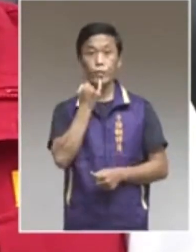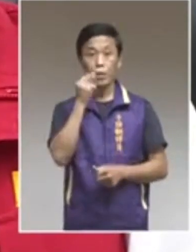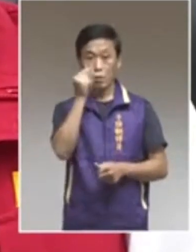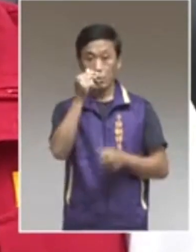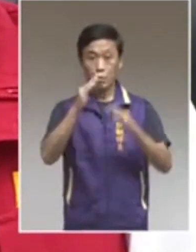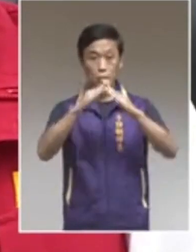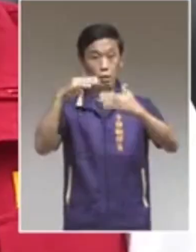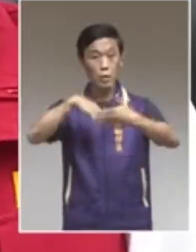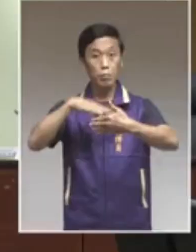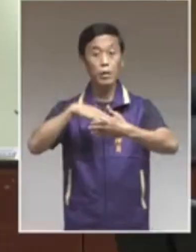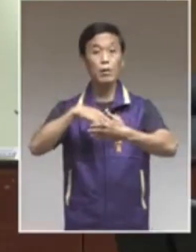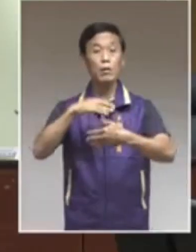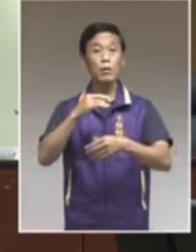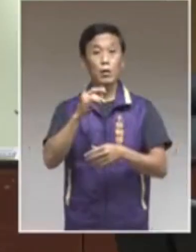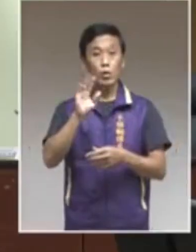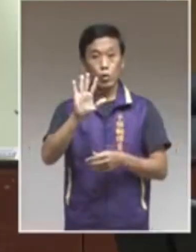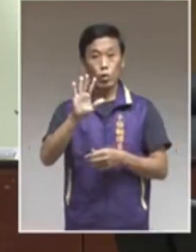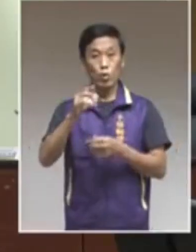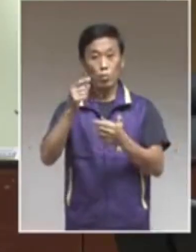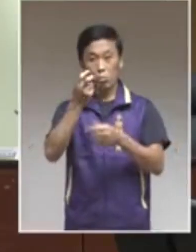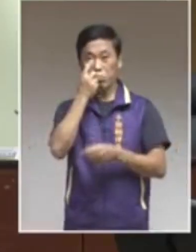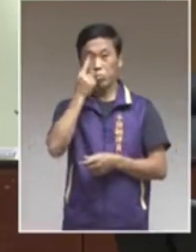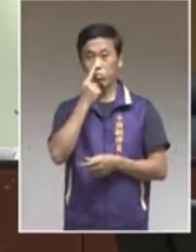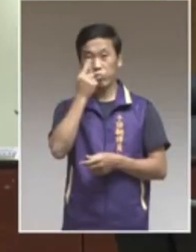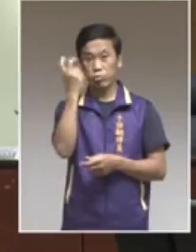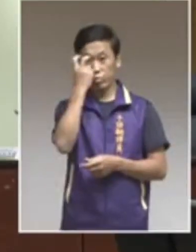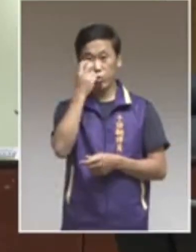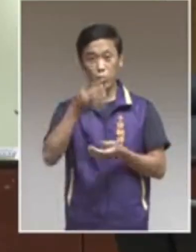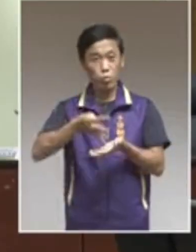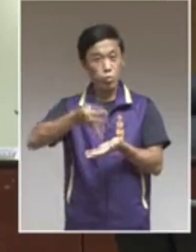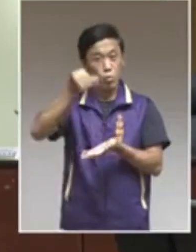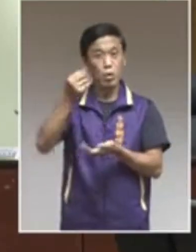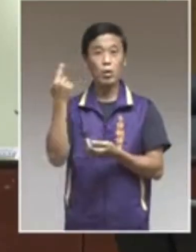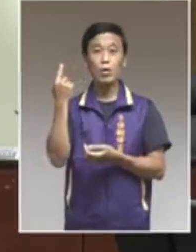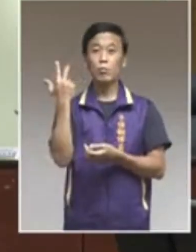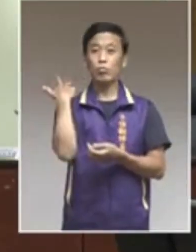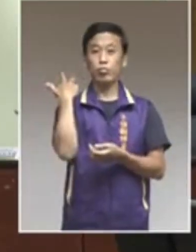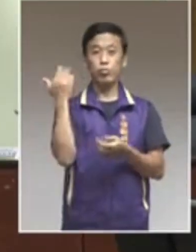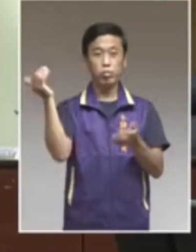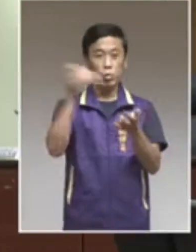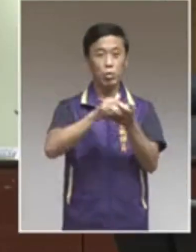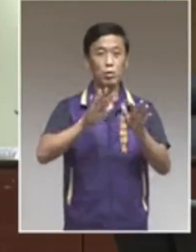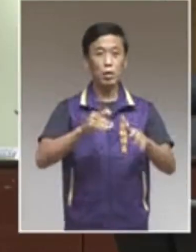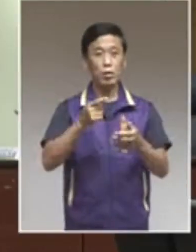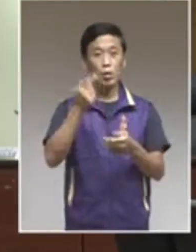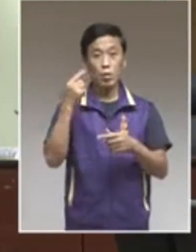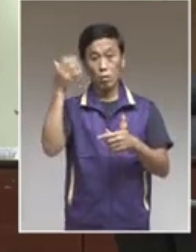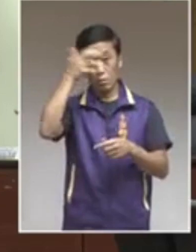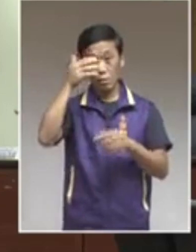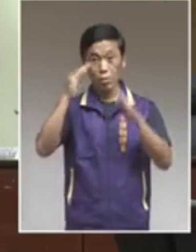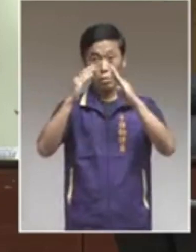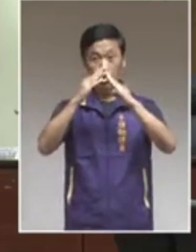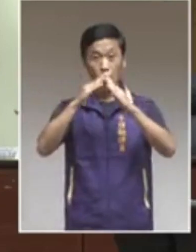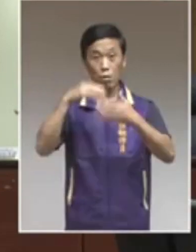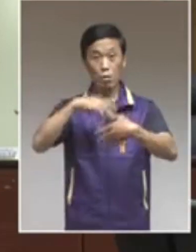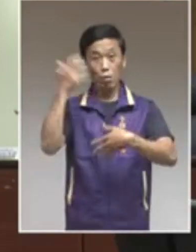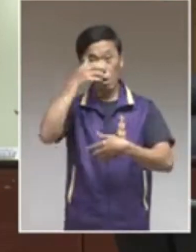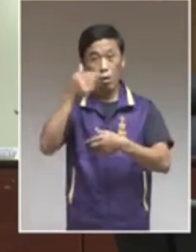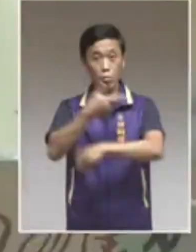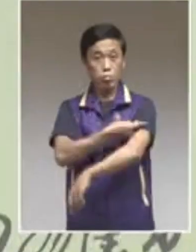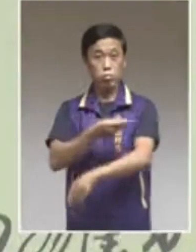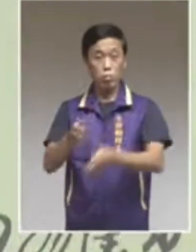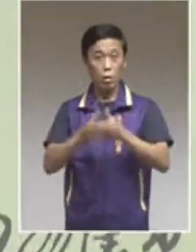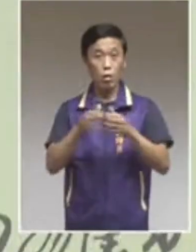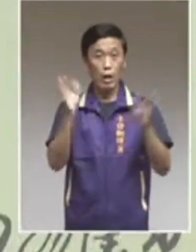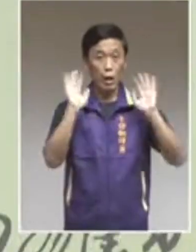其家中有已经念几落届啊，就长顶礼拜念较紧啊，就是讲厝里老人爱给你注疫苗，啊，老囡仔爱